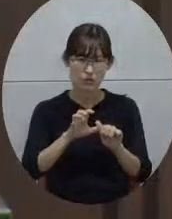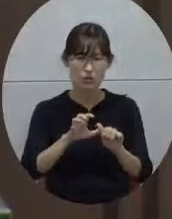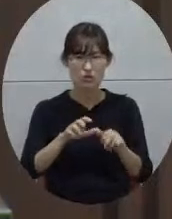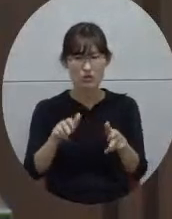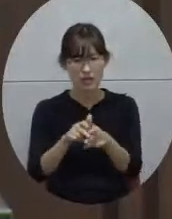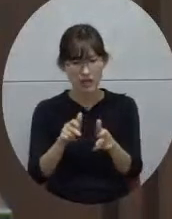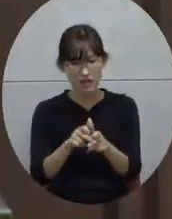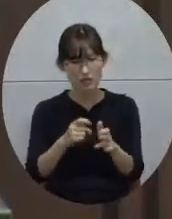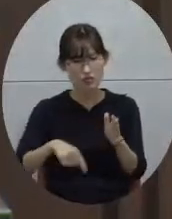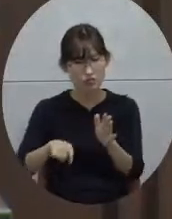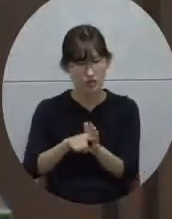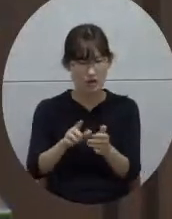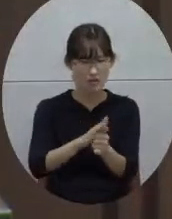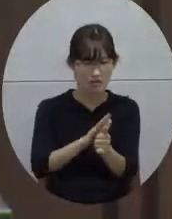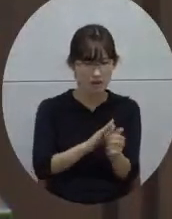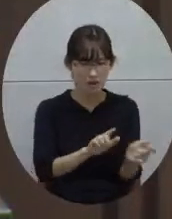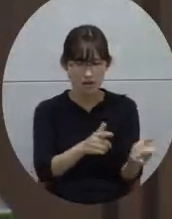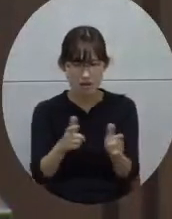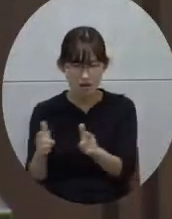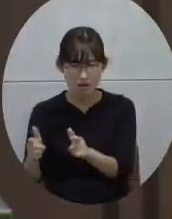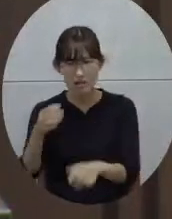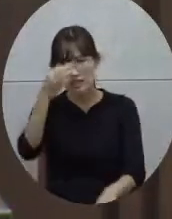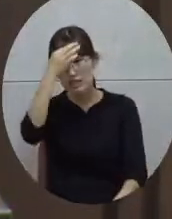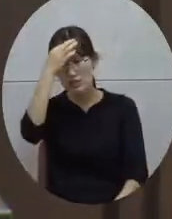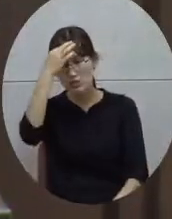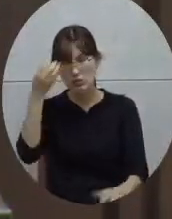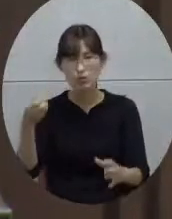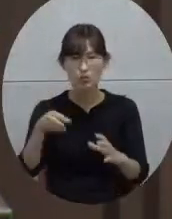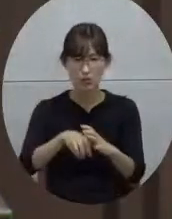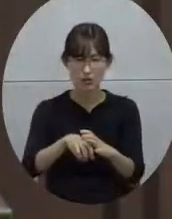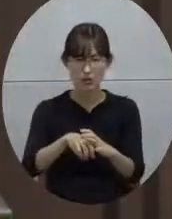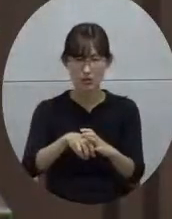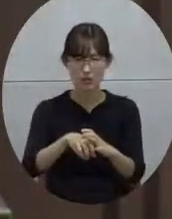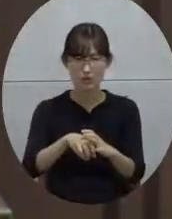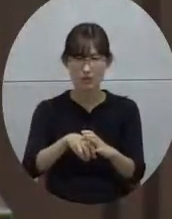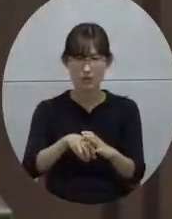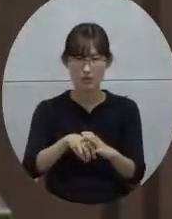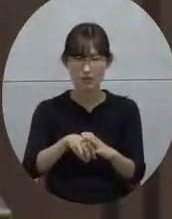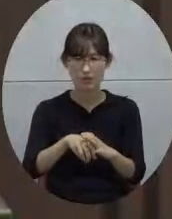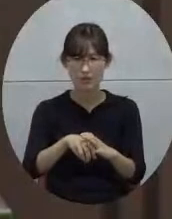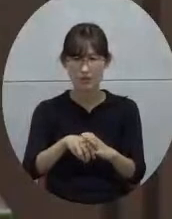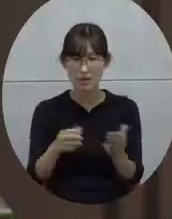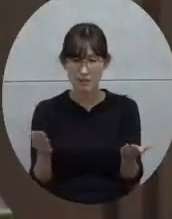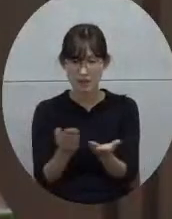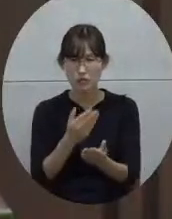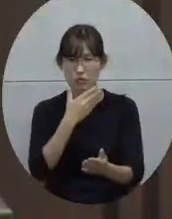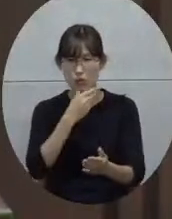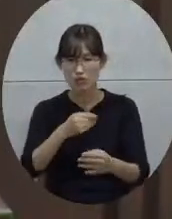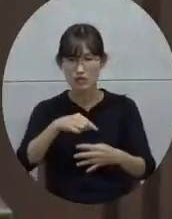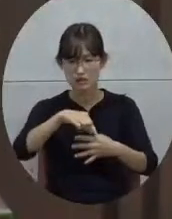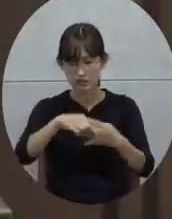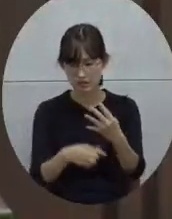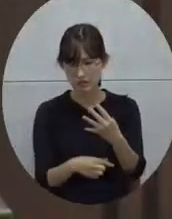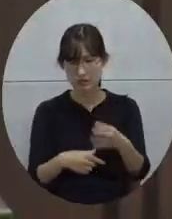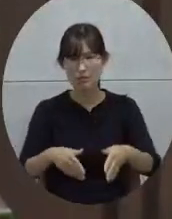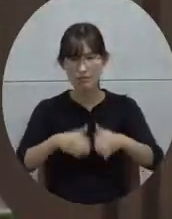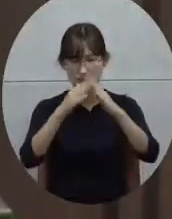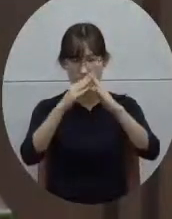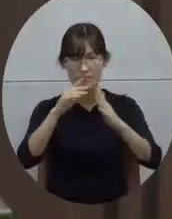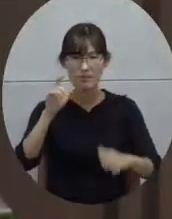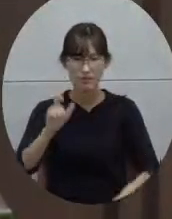4차 산업혁명 기술을 더한 똑똑한 맞춤형 복지체계를 강화하겠습니다.